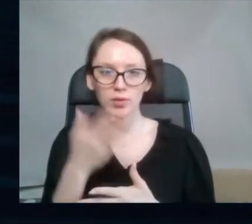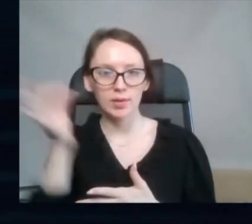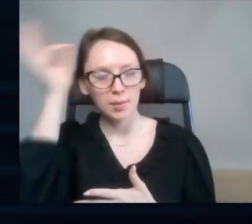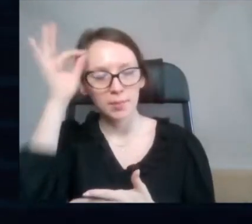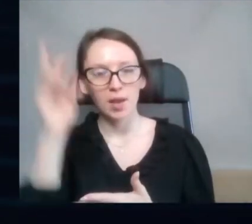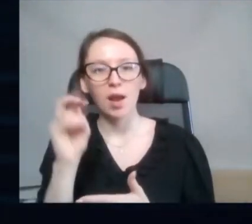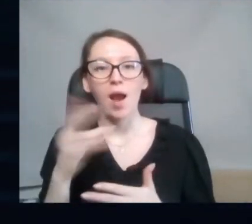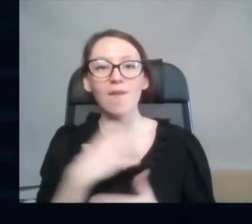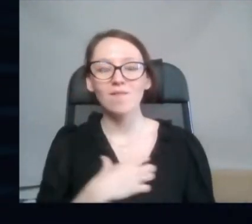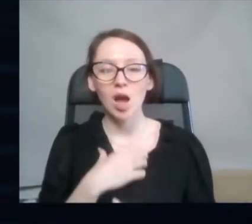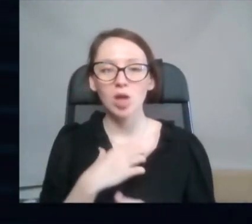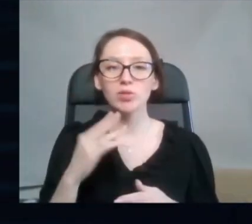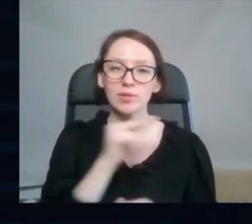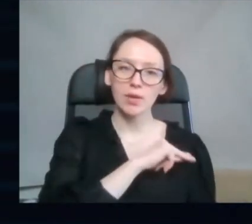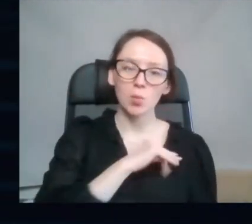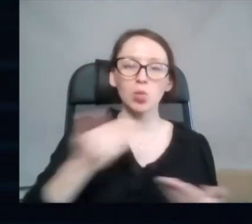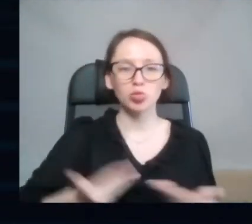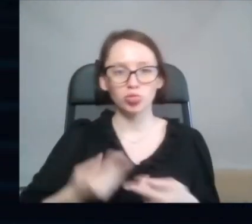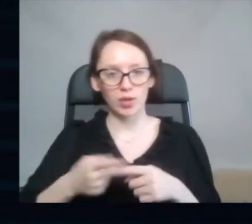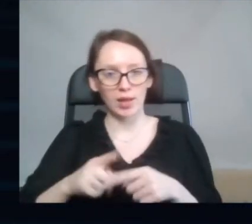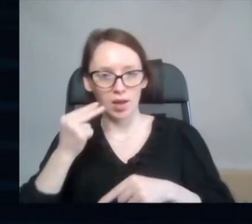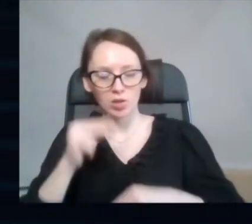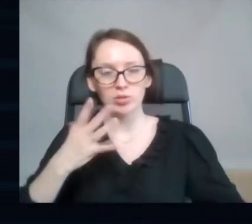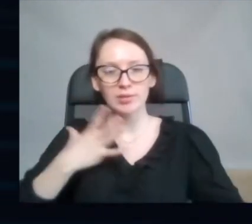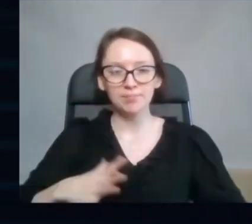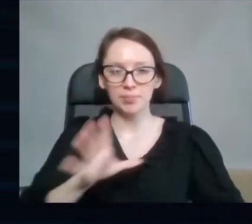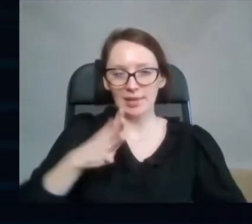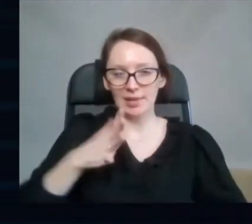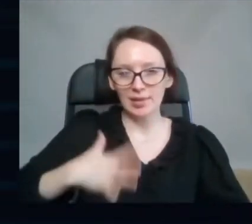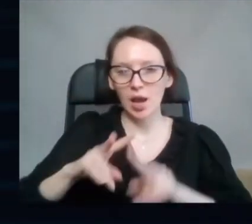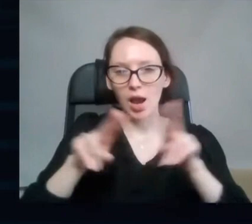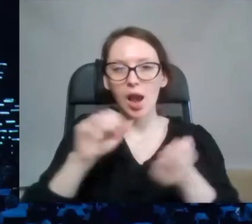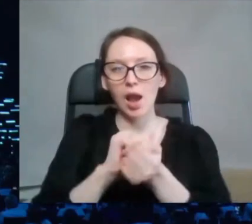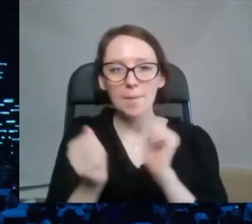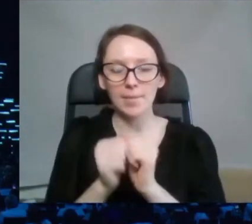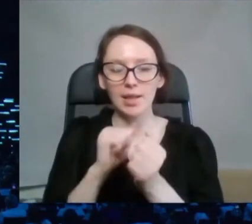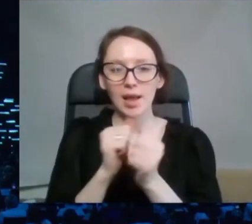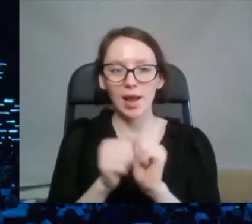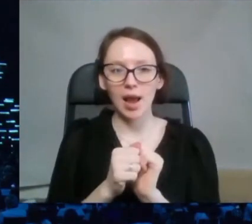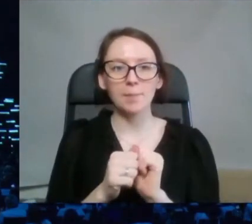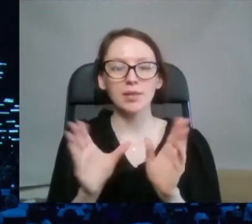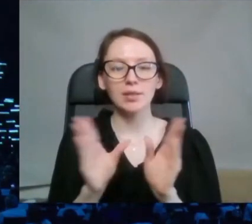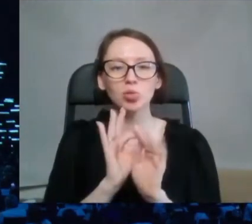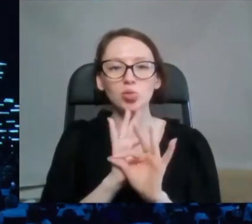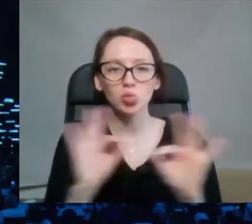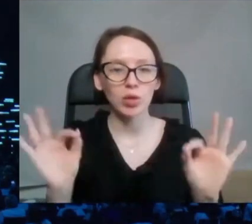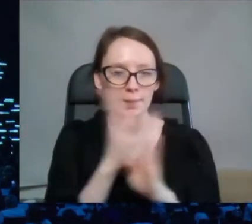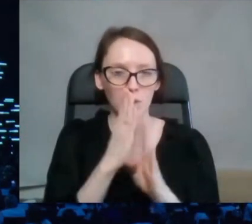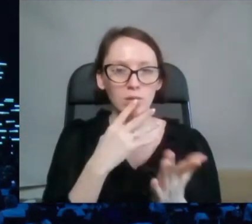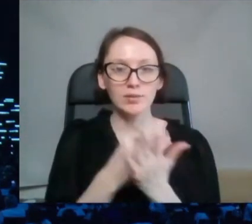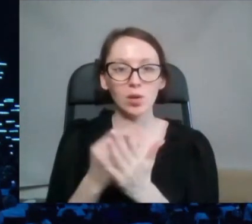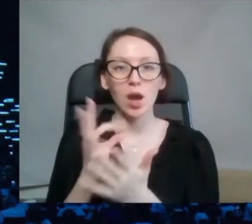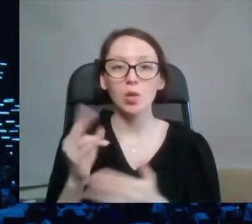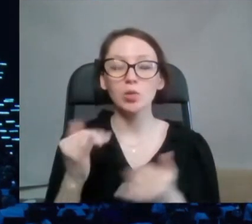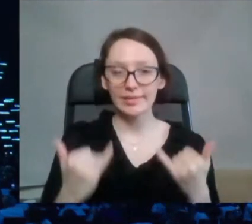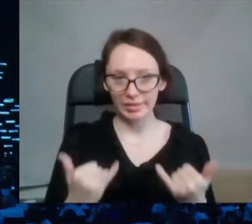в жизни это качество. Терпение, быть терпеливым, как камень с чудесными природными свойствами, о котором сейчас,